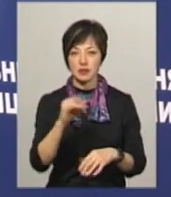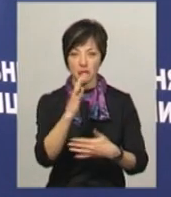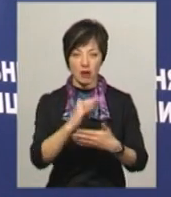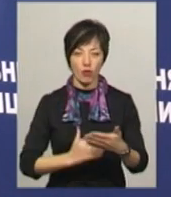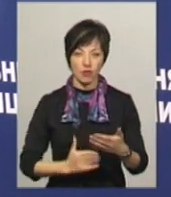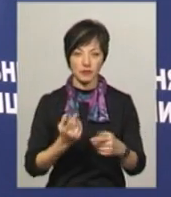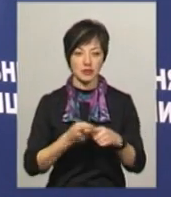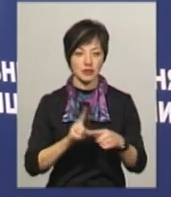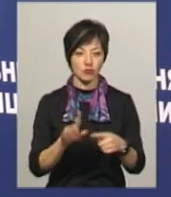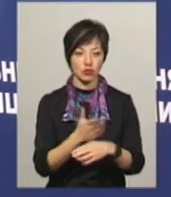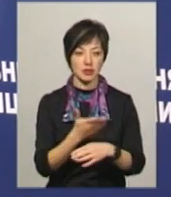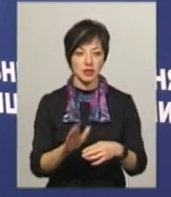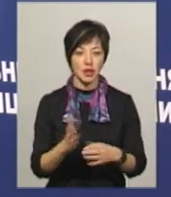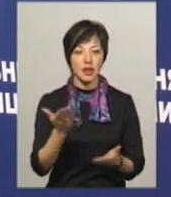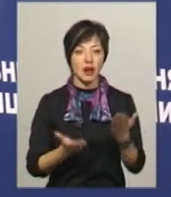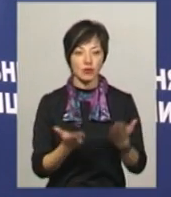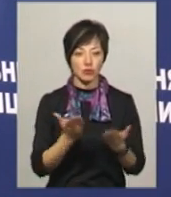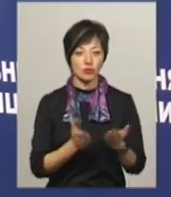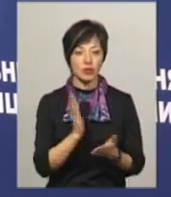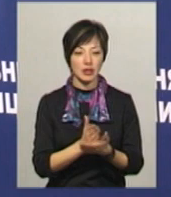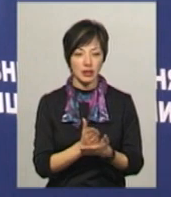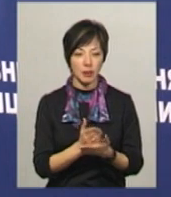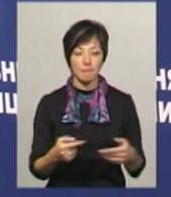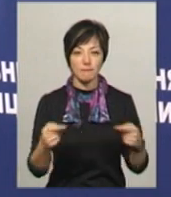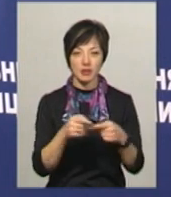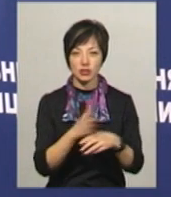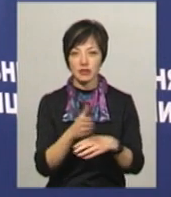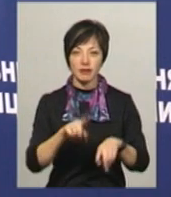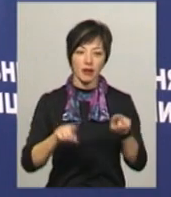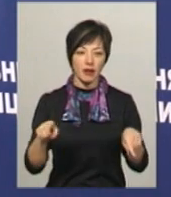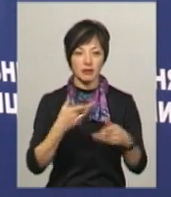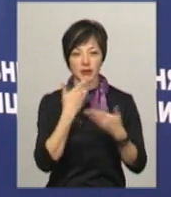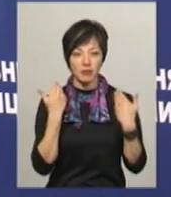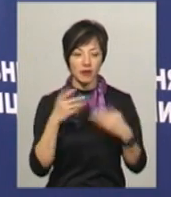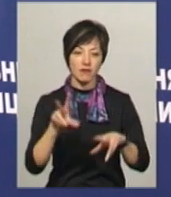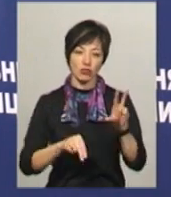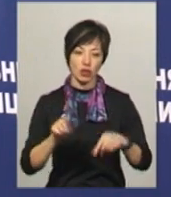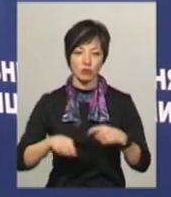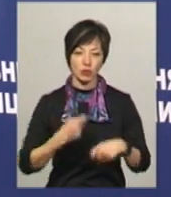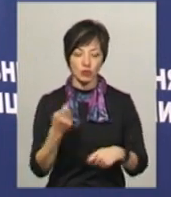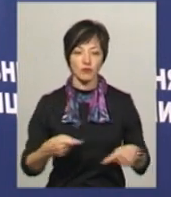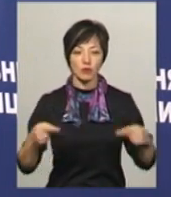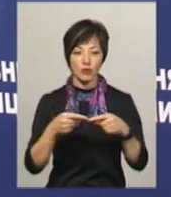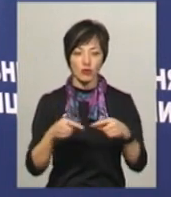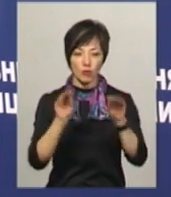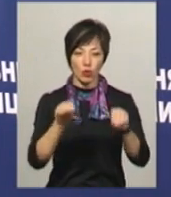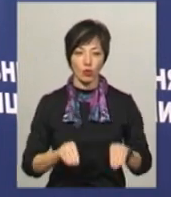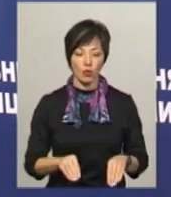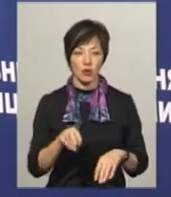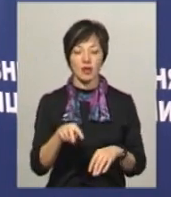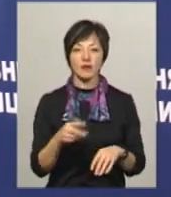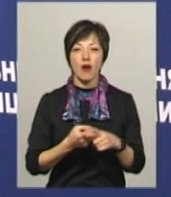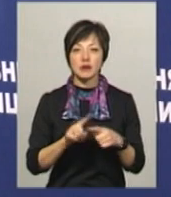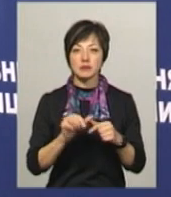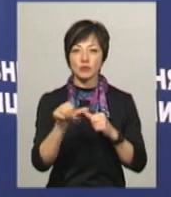в зазначеній частині. Тобто, якщо є певна частина, а деяких даних немає, це також вважається порушенням і відповідно складається протокол. Крім